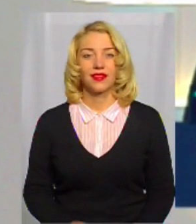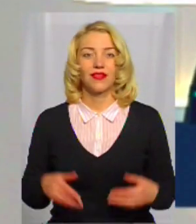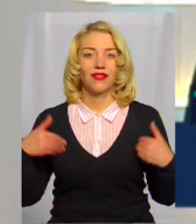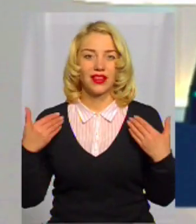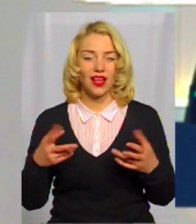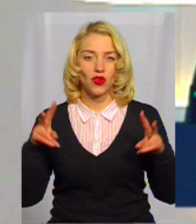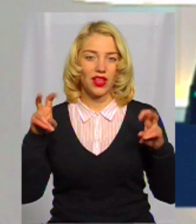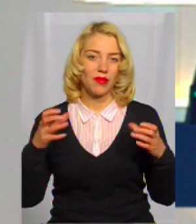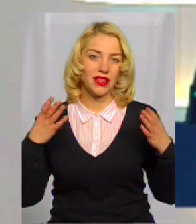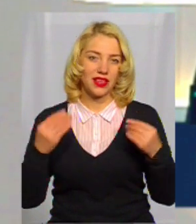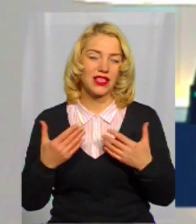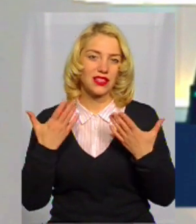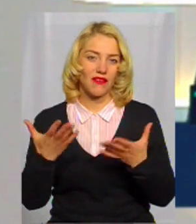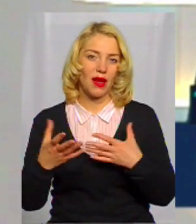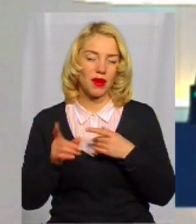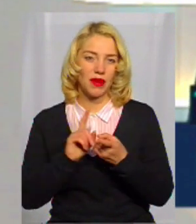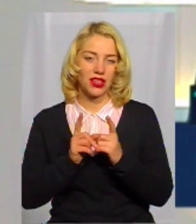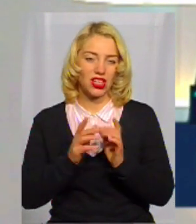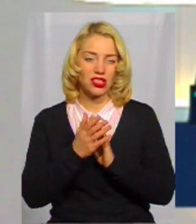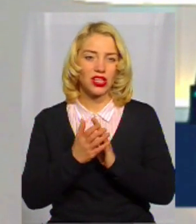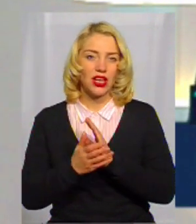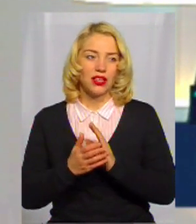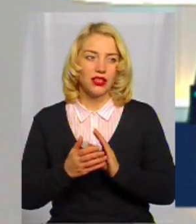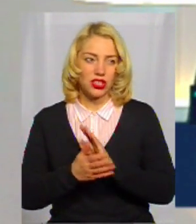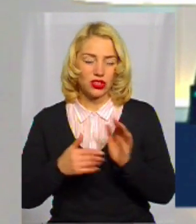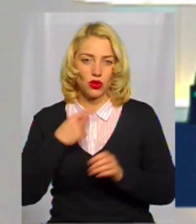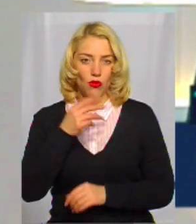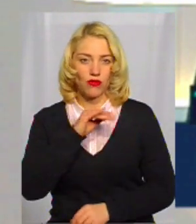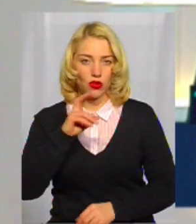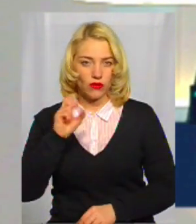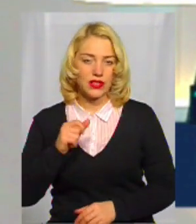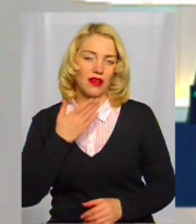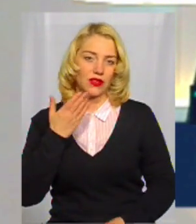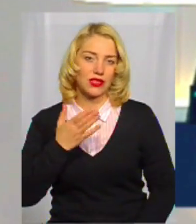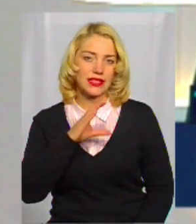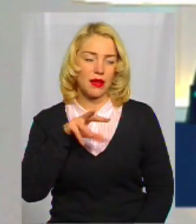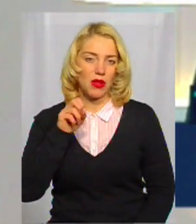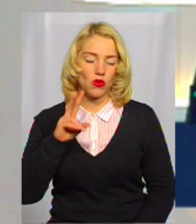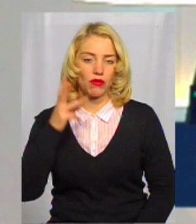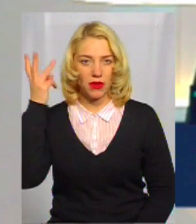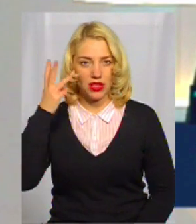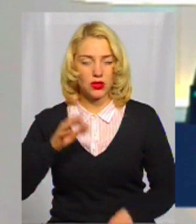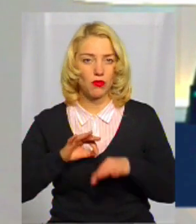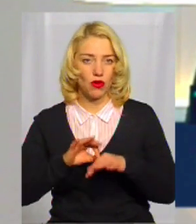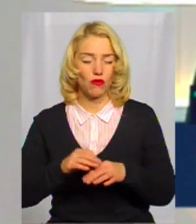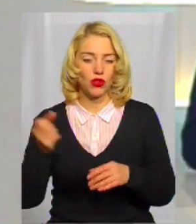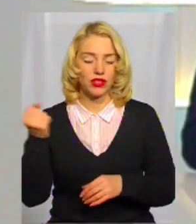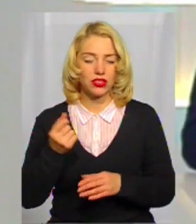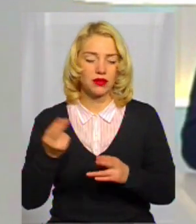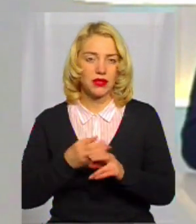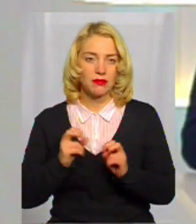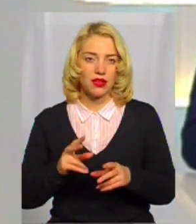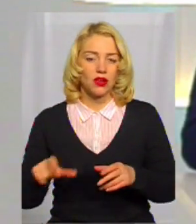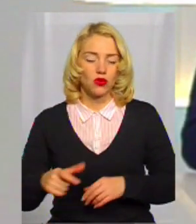Вітаємо у темі дня. З вами Богдан Семенюк. На жестову мову перекладає Оксана Фіновська. У Хмельницькому проходить тиждень безпеки дорожнього